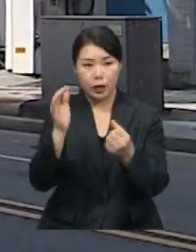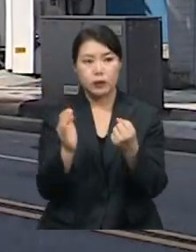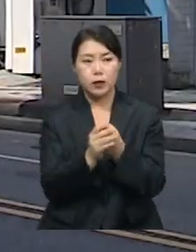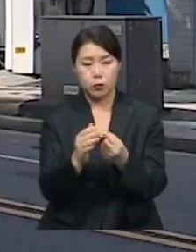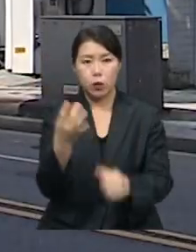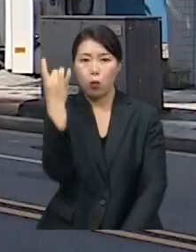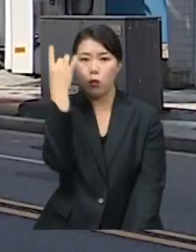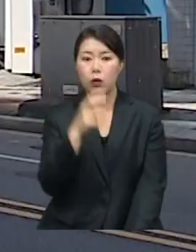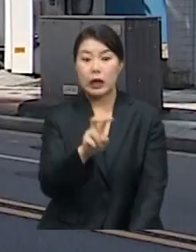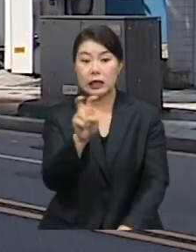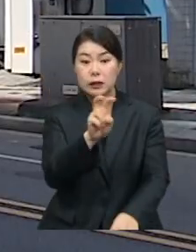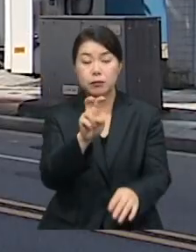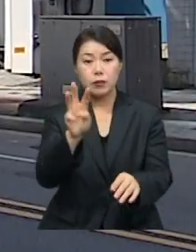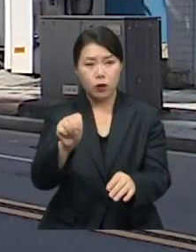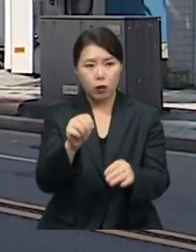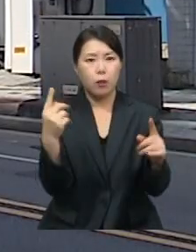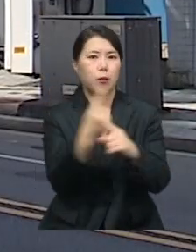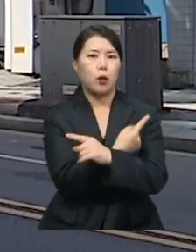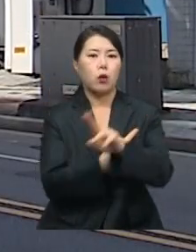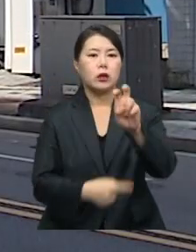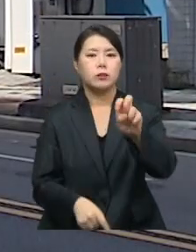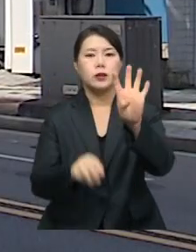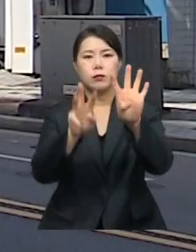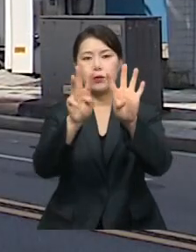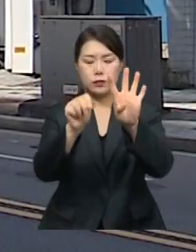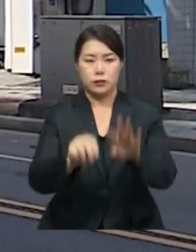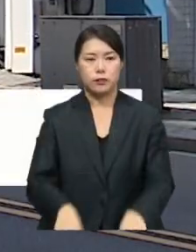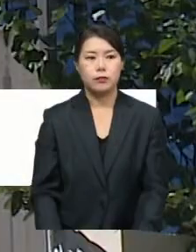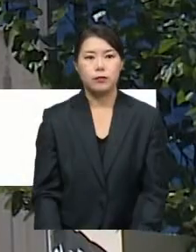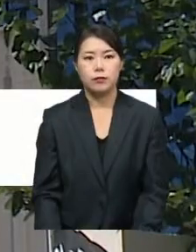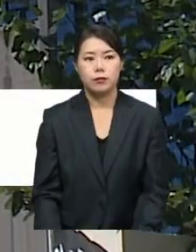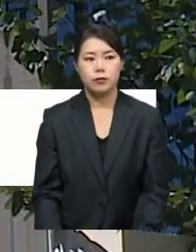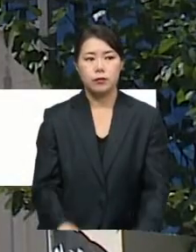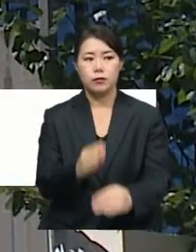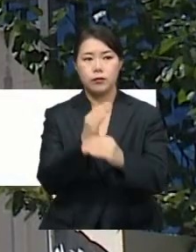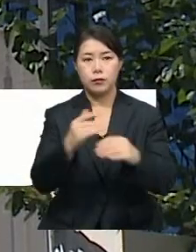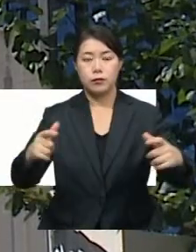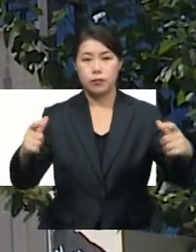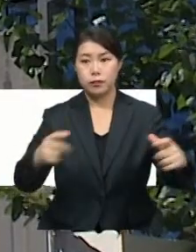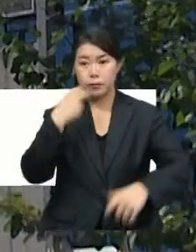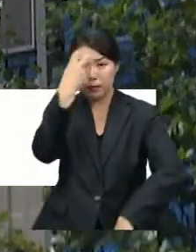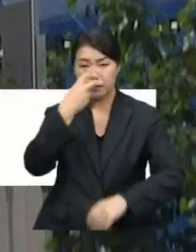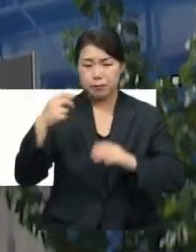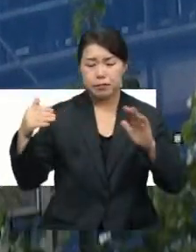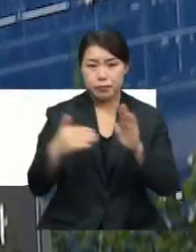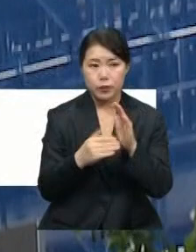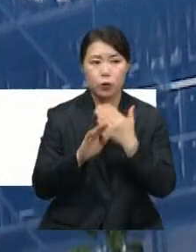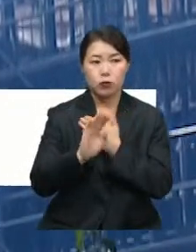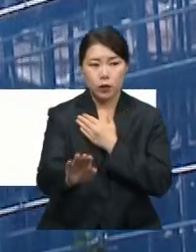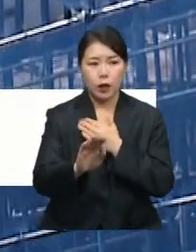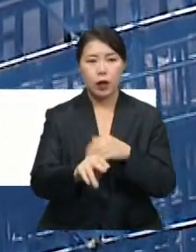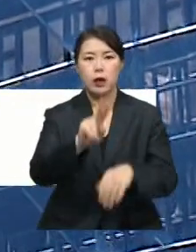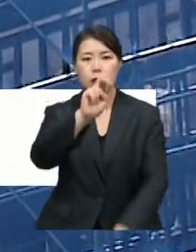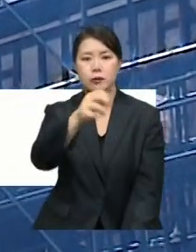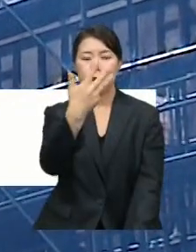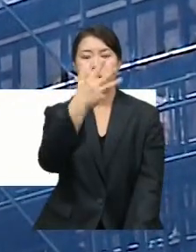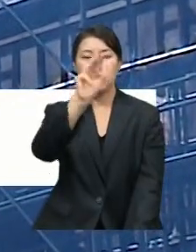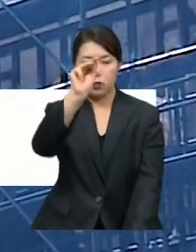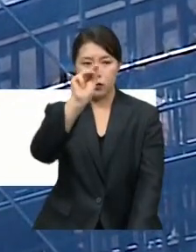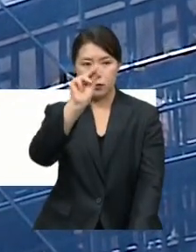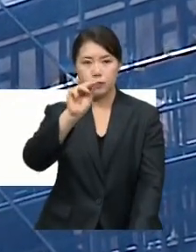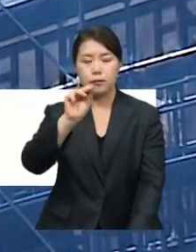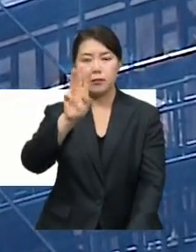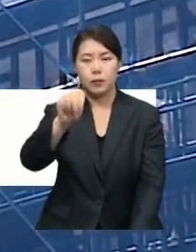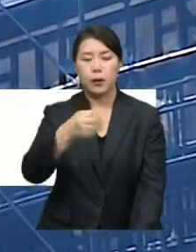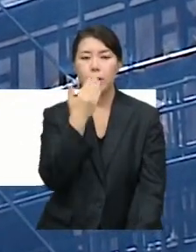높이 20m에서 24m로 변경됐고 중구 심의를 통과하면 최고 28m까지 완화가 가능한